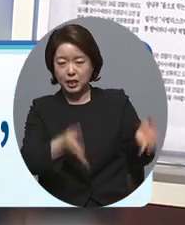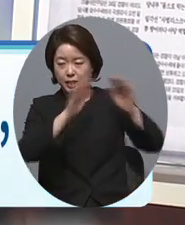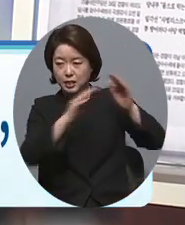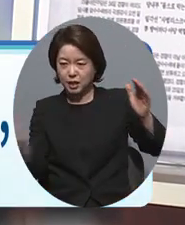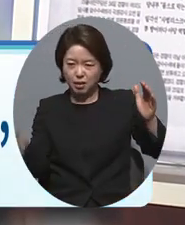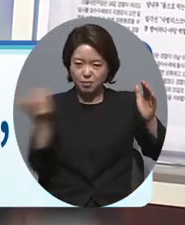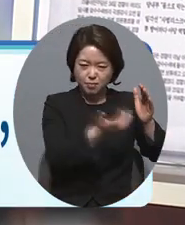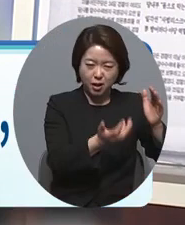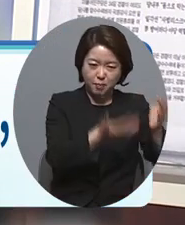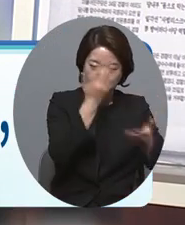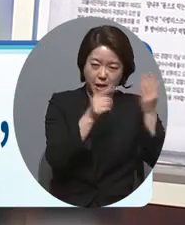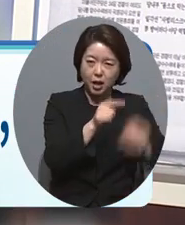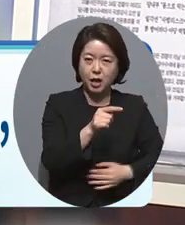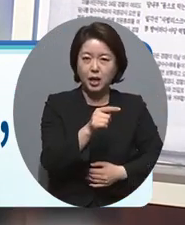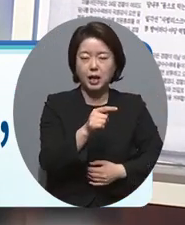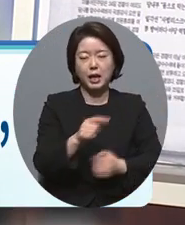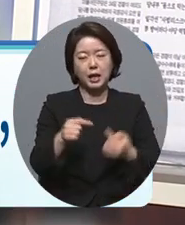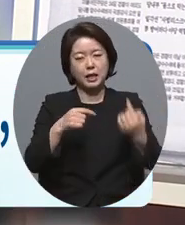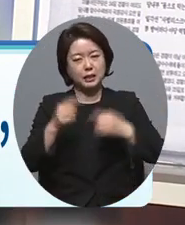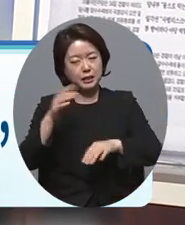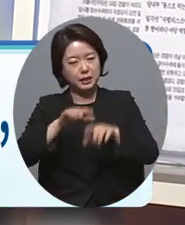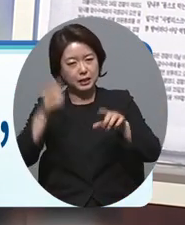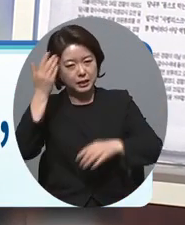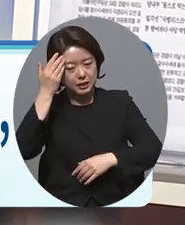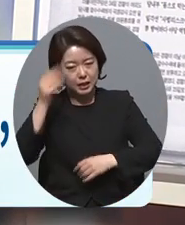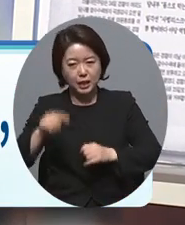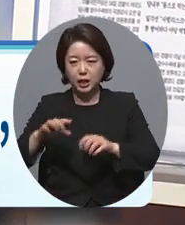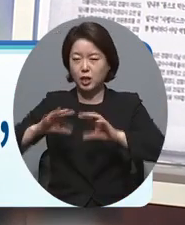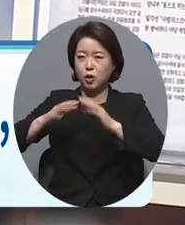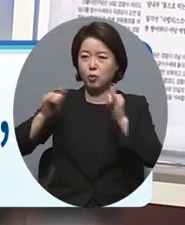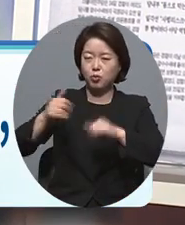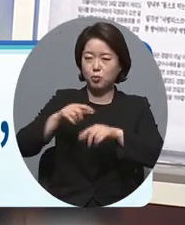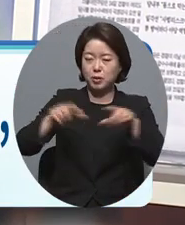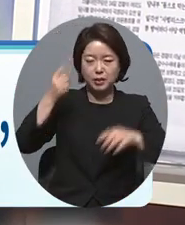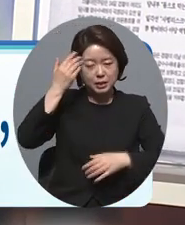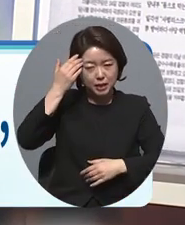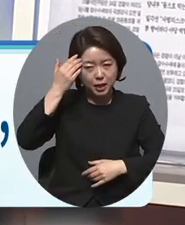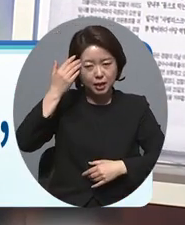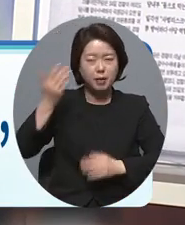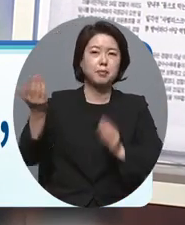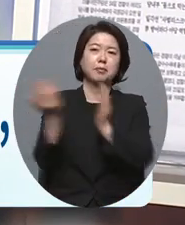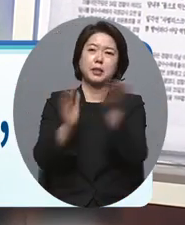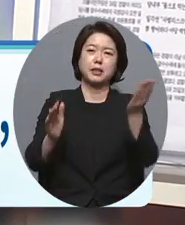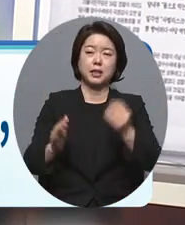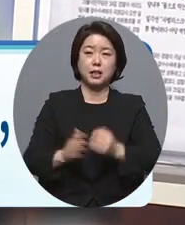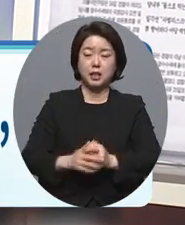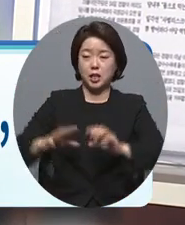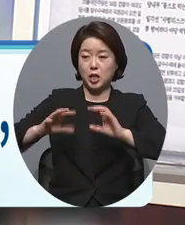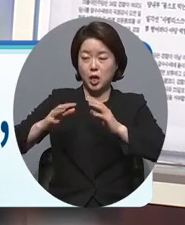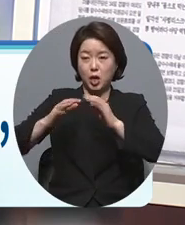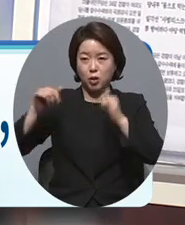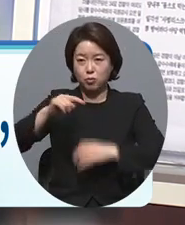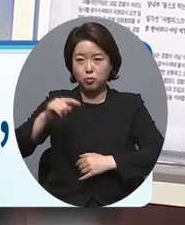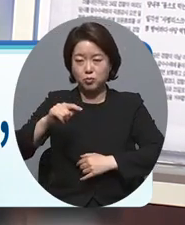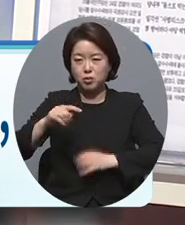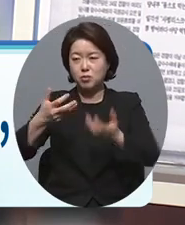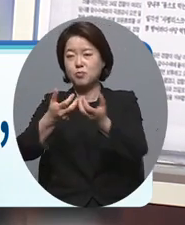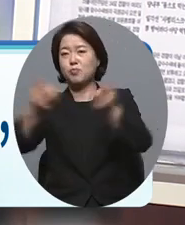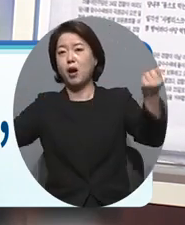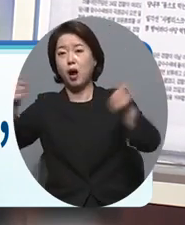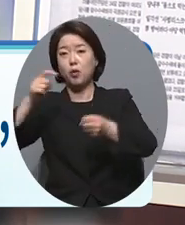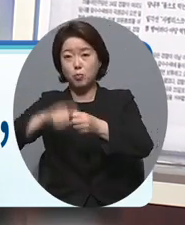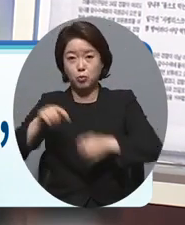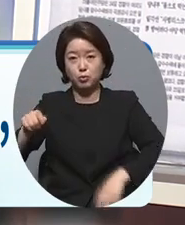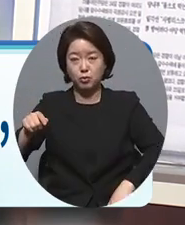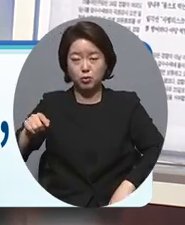이거는 정치 상식과 국민 상식에 맞지 않아요. 결국은 네. 국민들을 분열시키는 짓인데 네. 현재 윤석열 대통령 지지율이 워낙